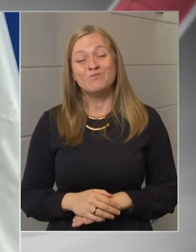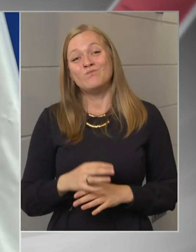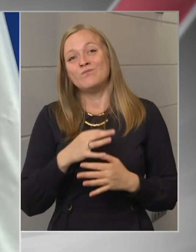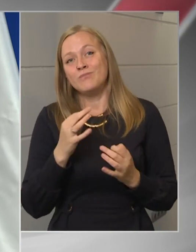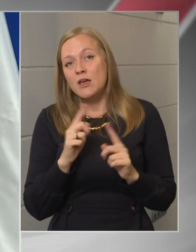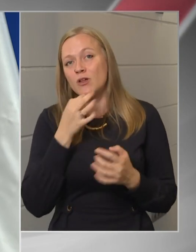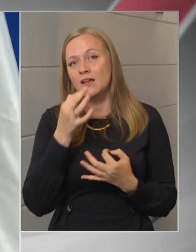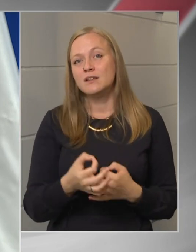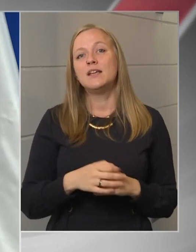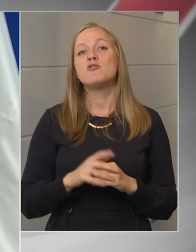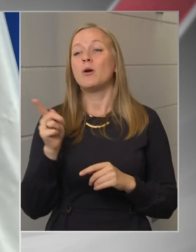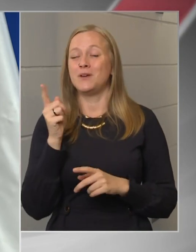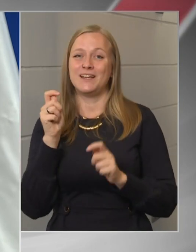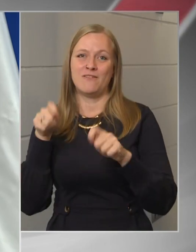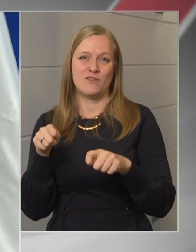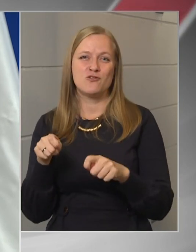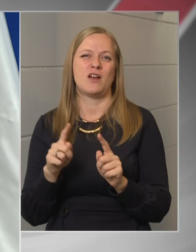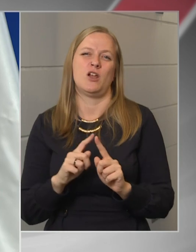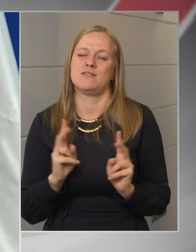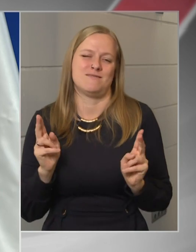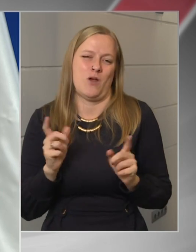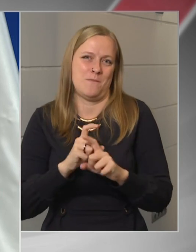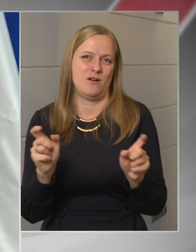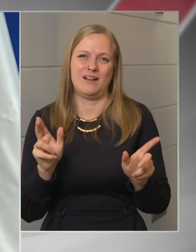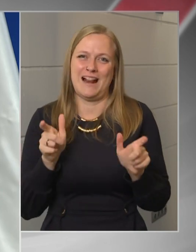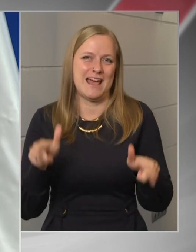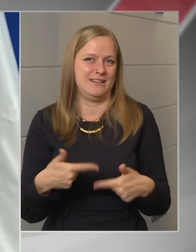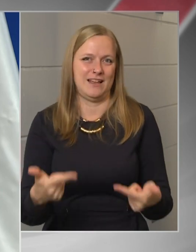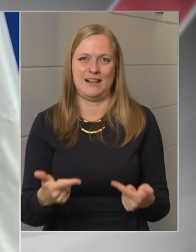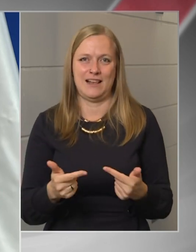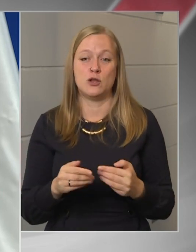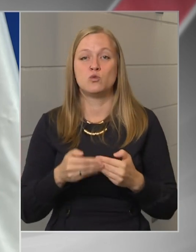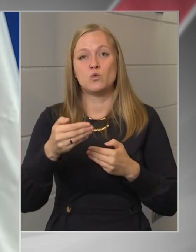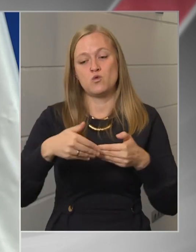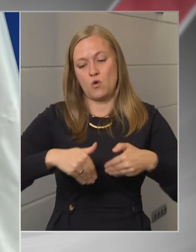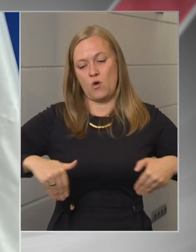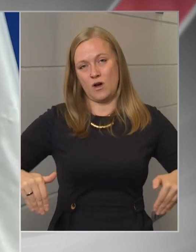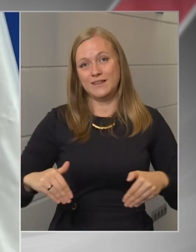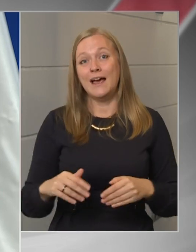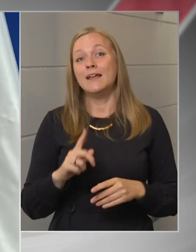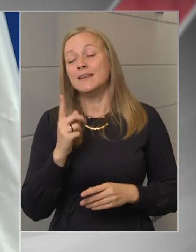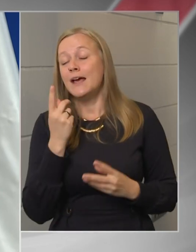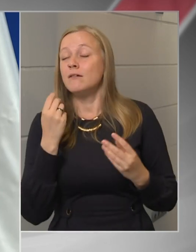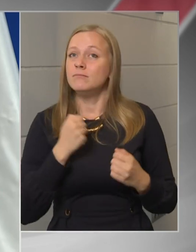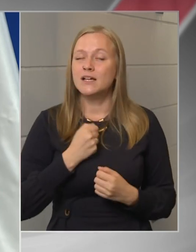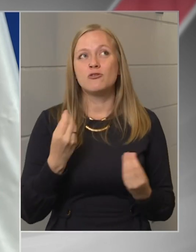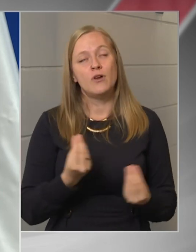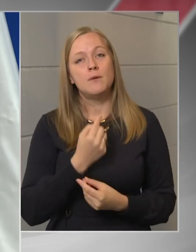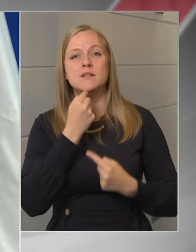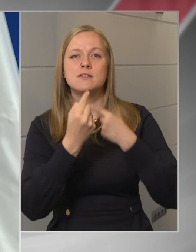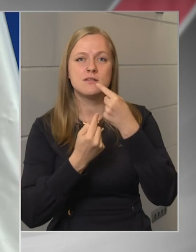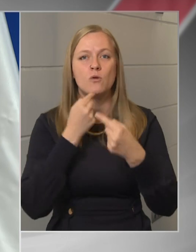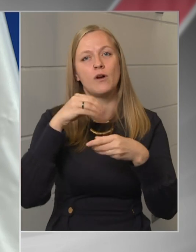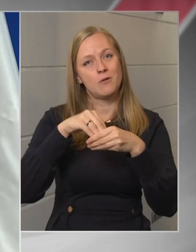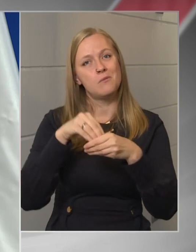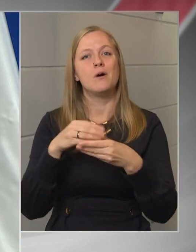az lehetetlenné teszi a külső határok megvédését, de legalább a szavak szintjén már kicsit előbb lejutottak. Úgyhogy bízunk benne,